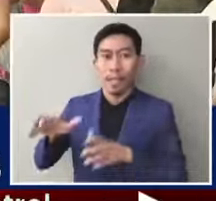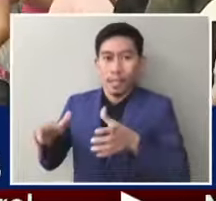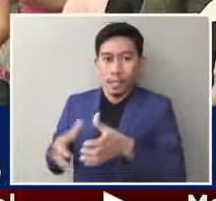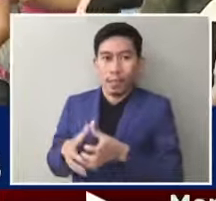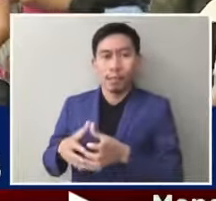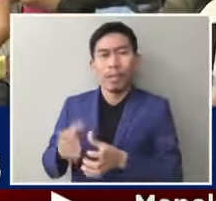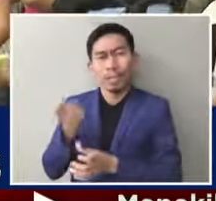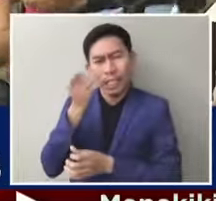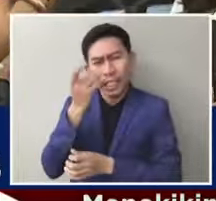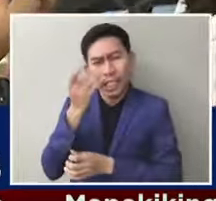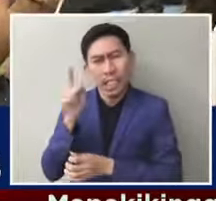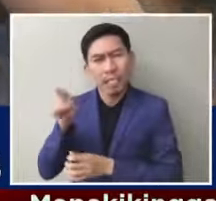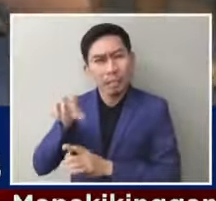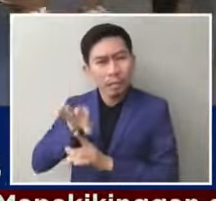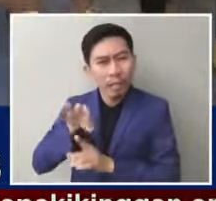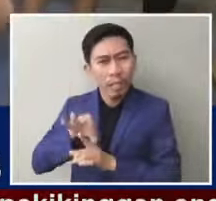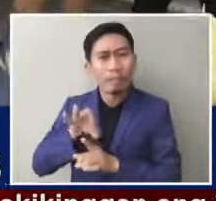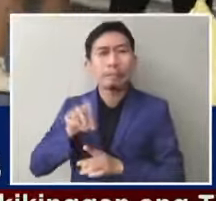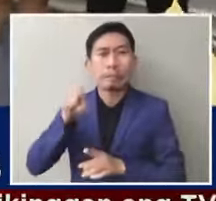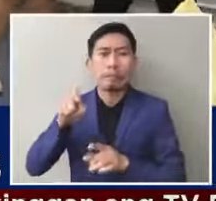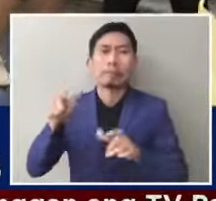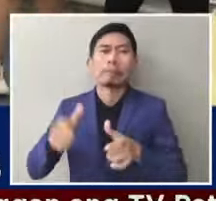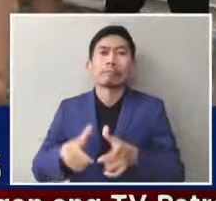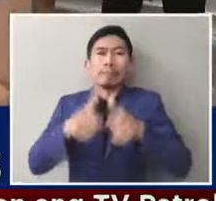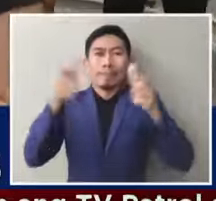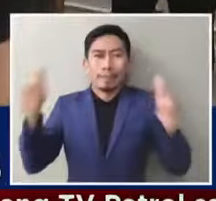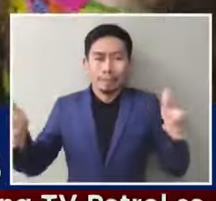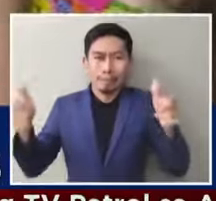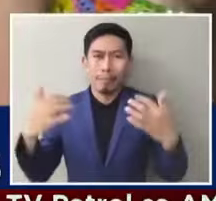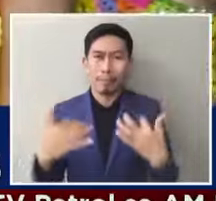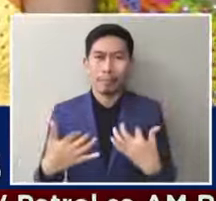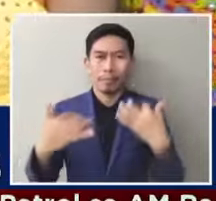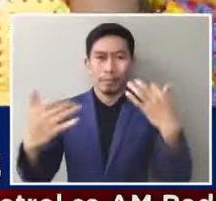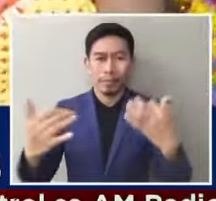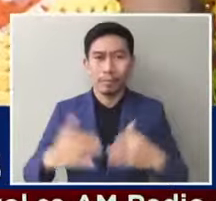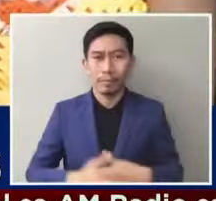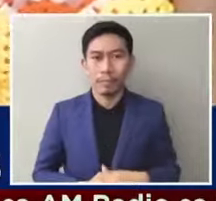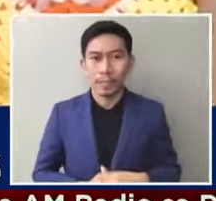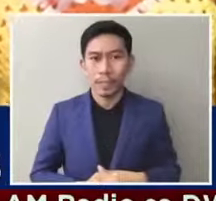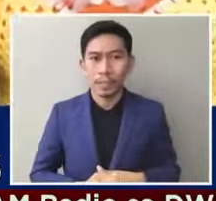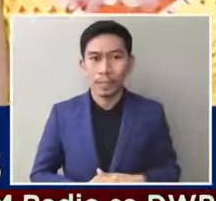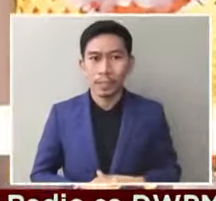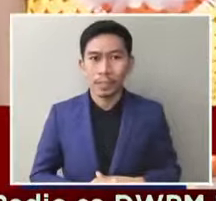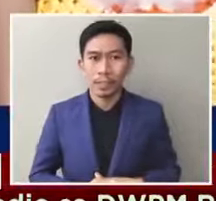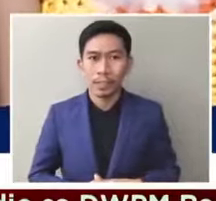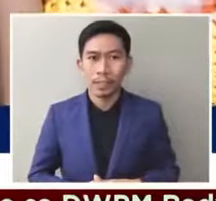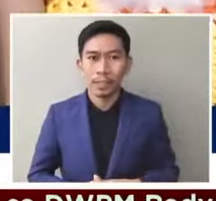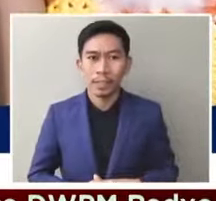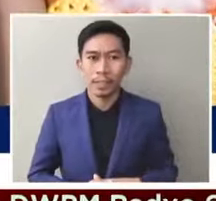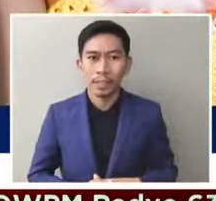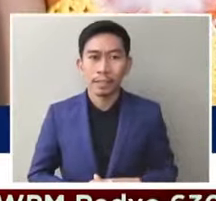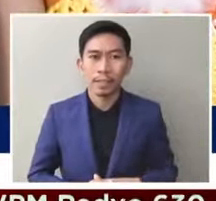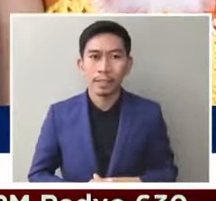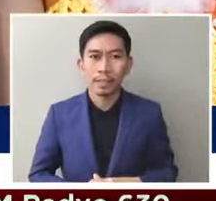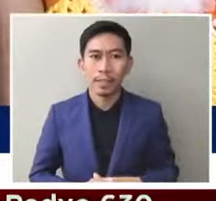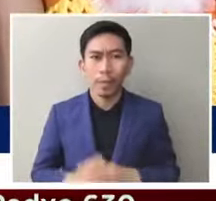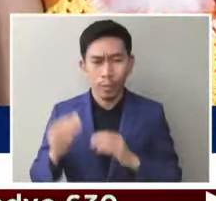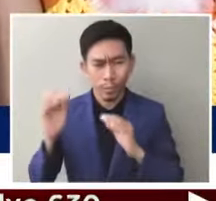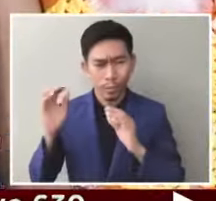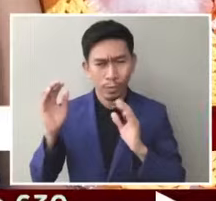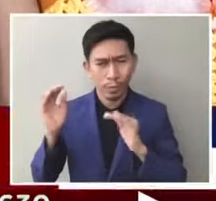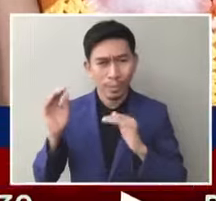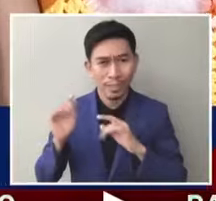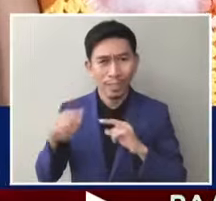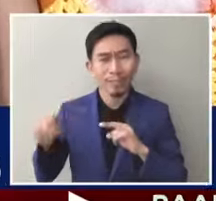fans na sa mas malaking venue sana. Nakapiling ko ma-realize nila na talagang step by